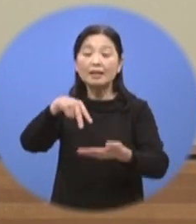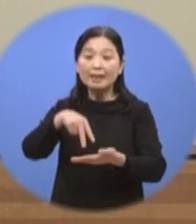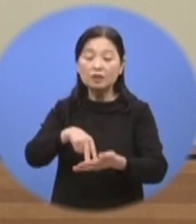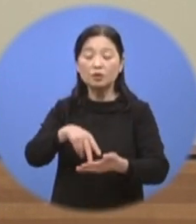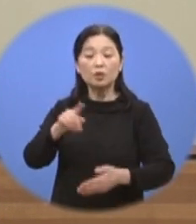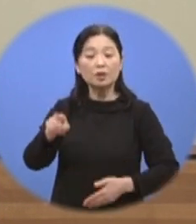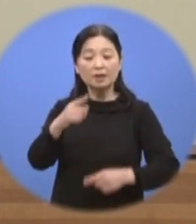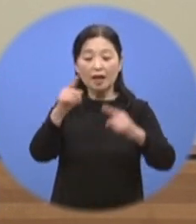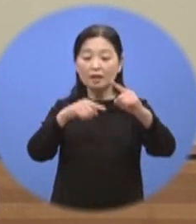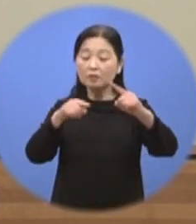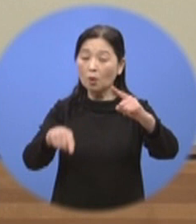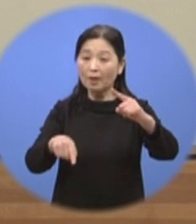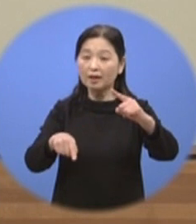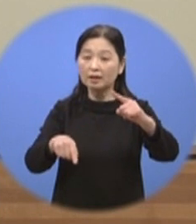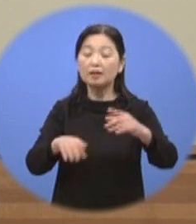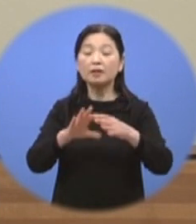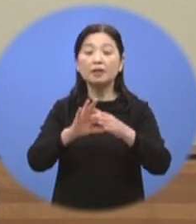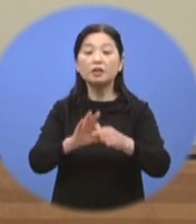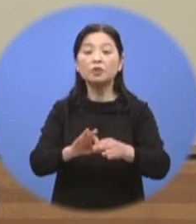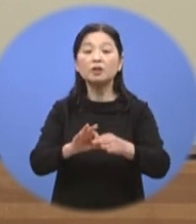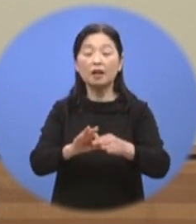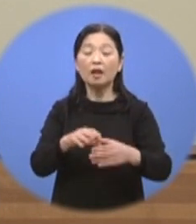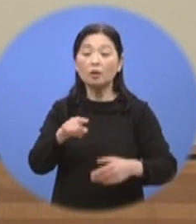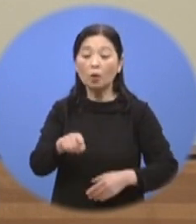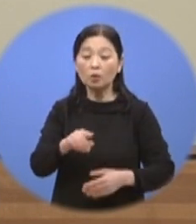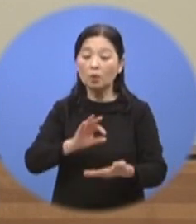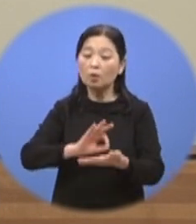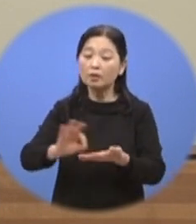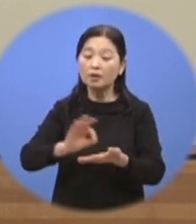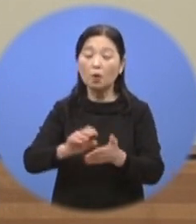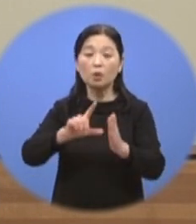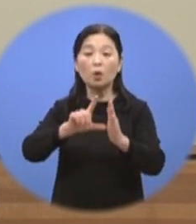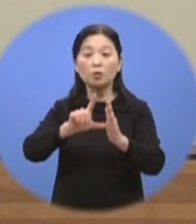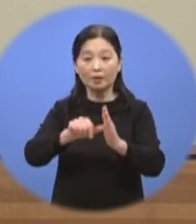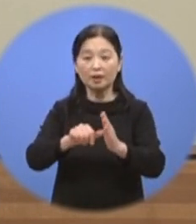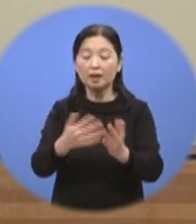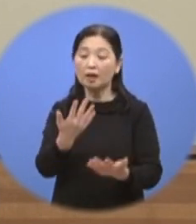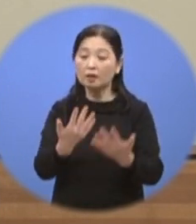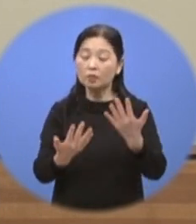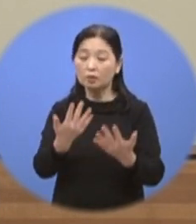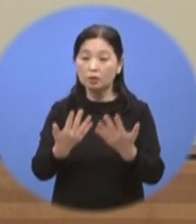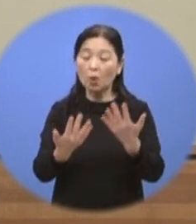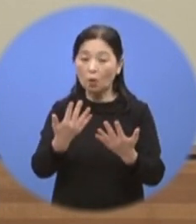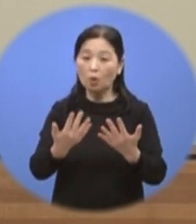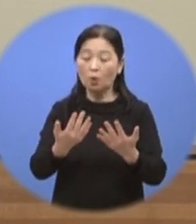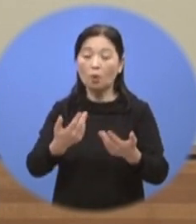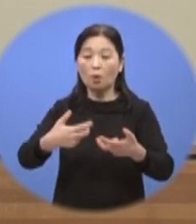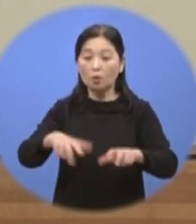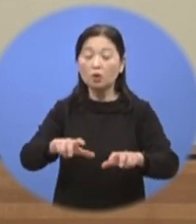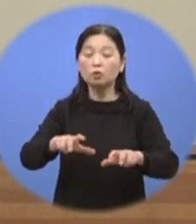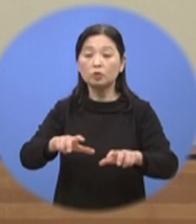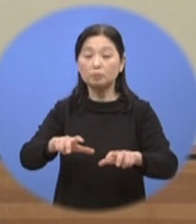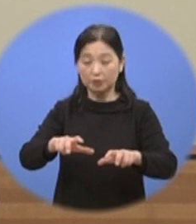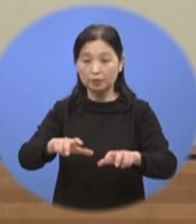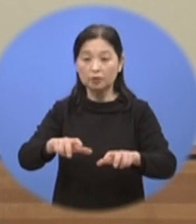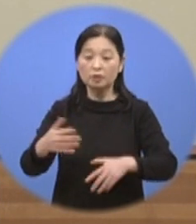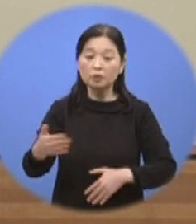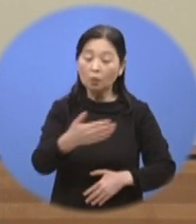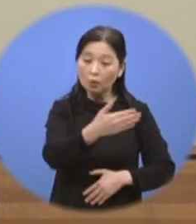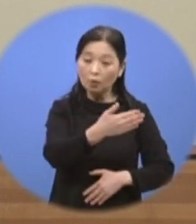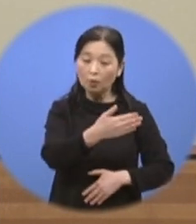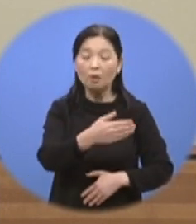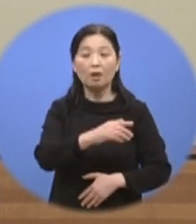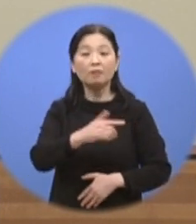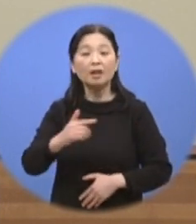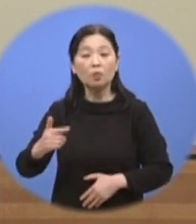園の利用にあたっては動植物、昆虫や魚などの水中生物も含めて